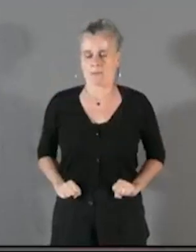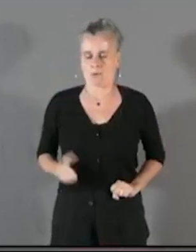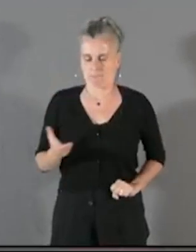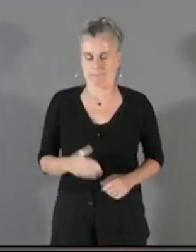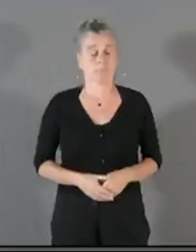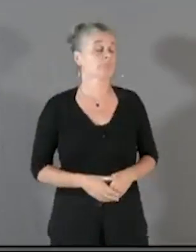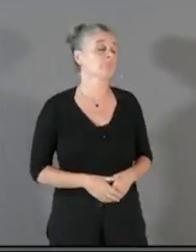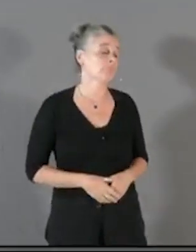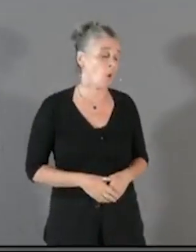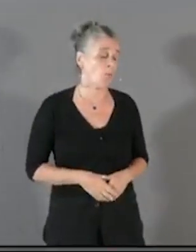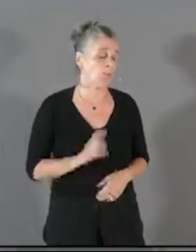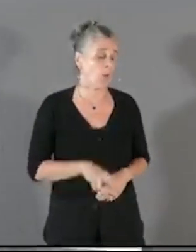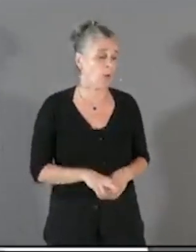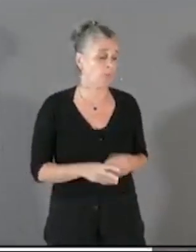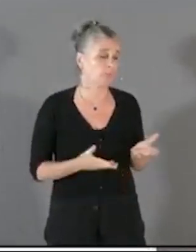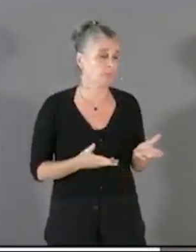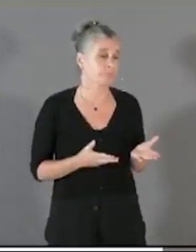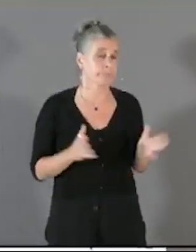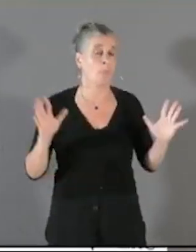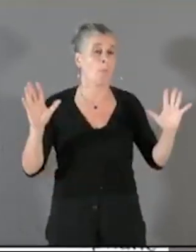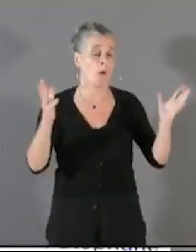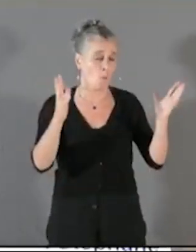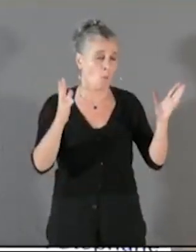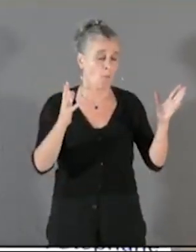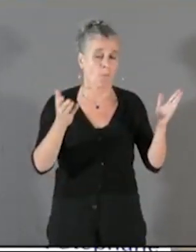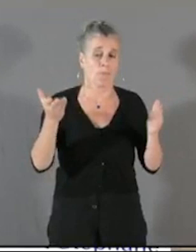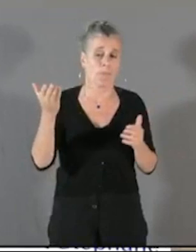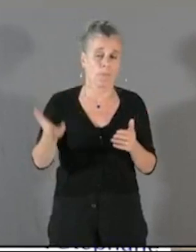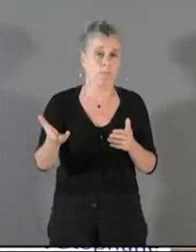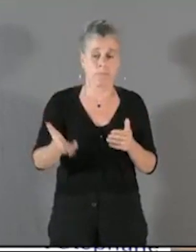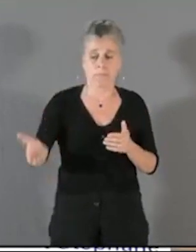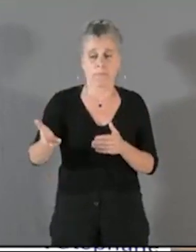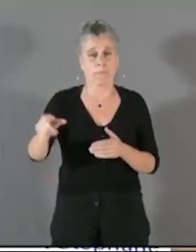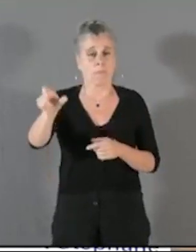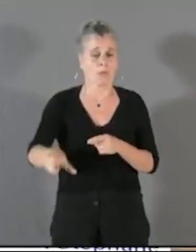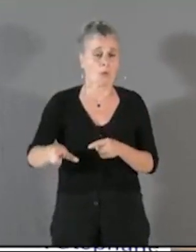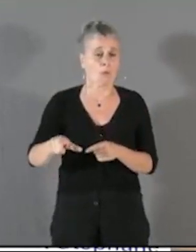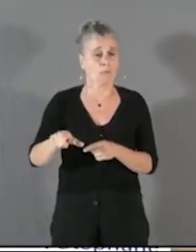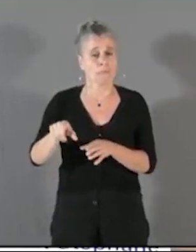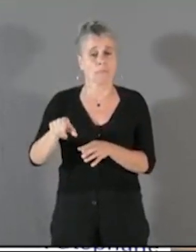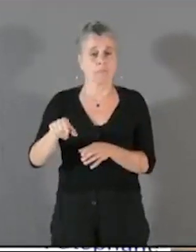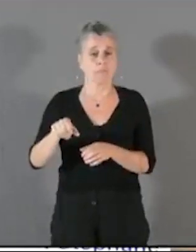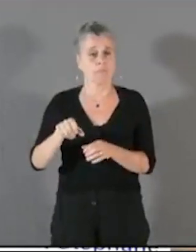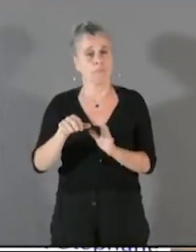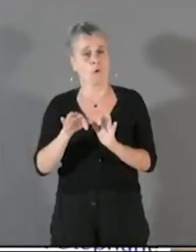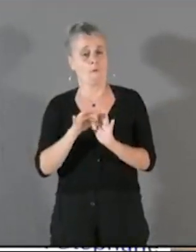Moi, je tiens déjà à féliciter le fonctionnaire ou l'élu qui aura